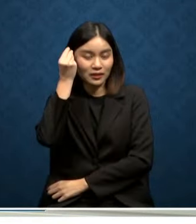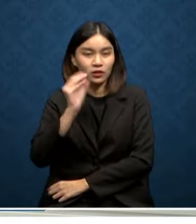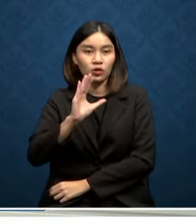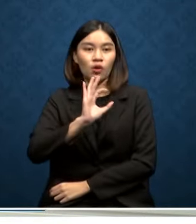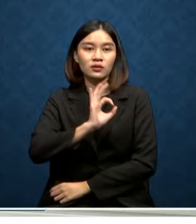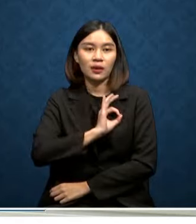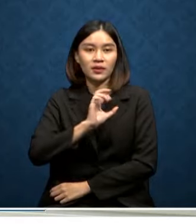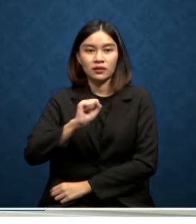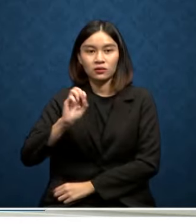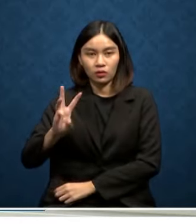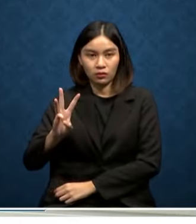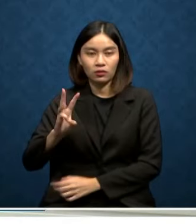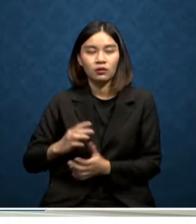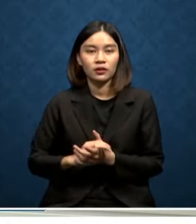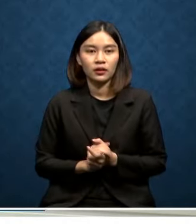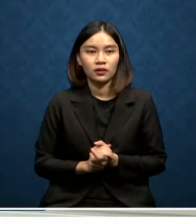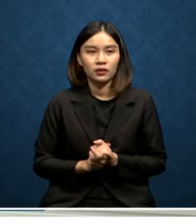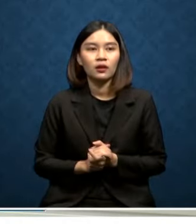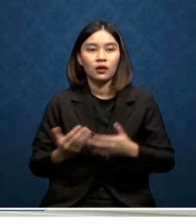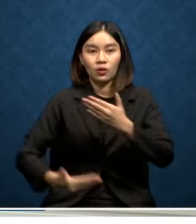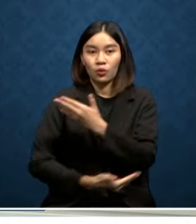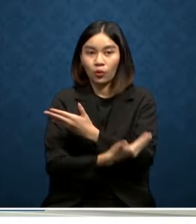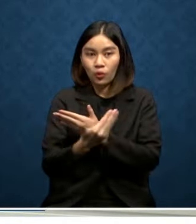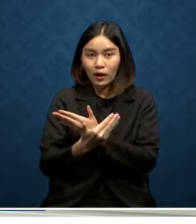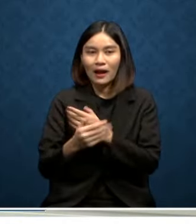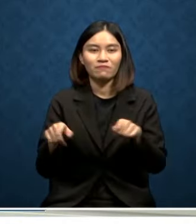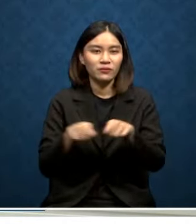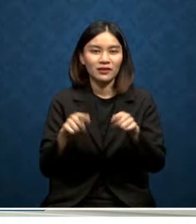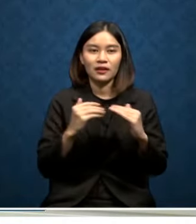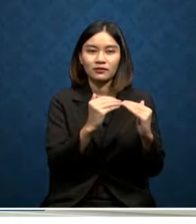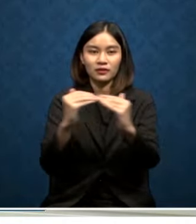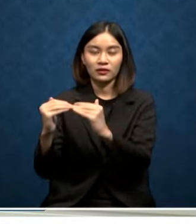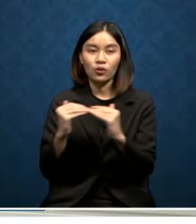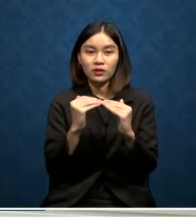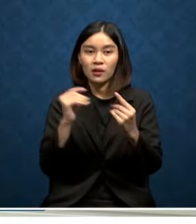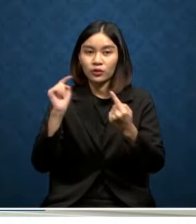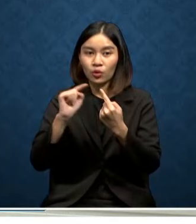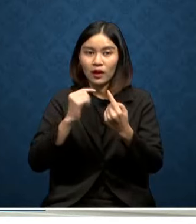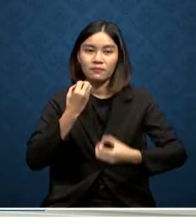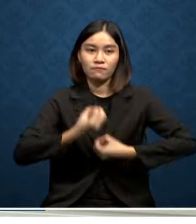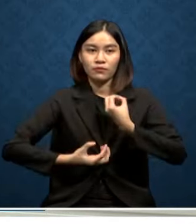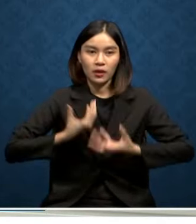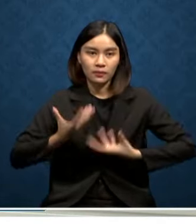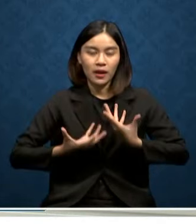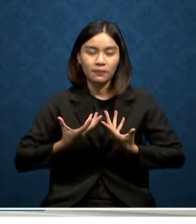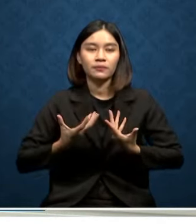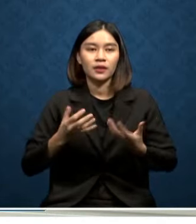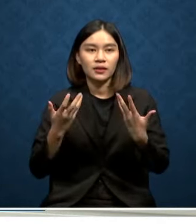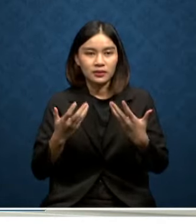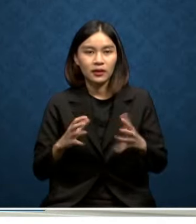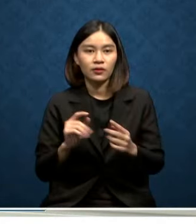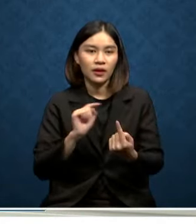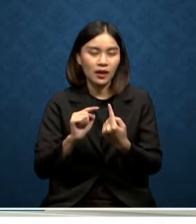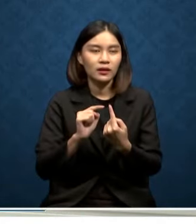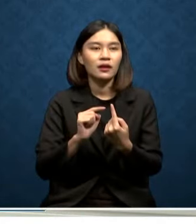มาชิกวุฒิสภาได้รับโอกาสอย่างเท่าเทียมกันในการแสดงออกและ